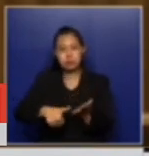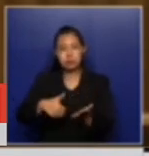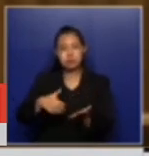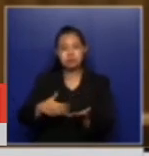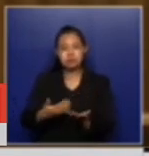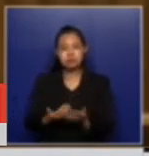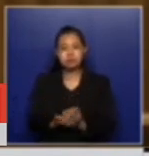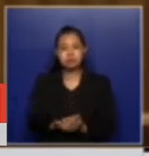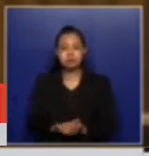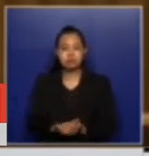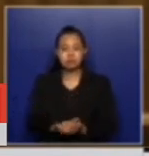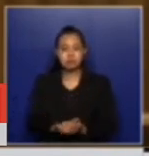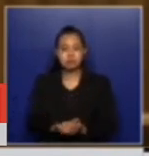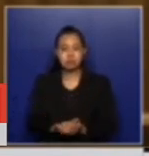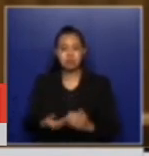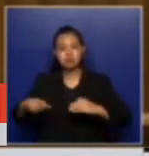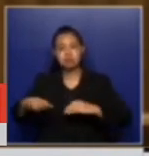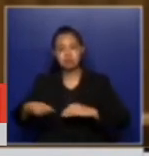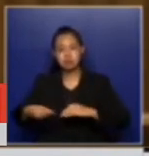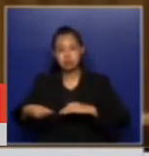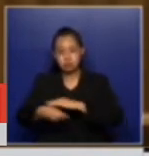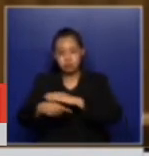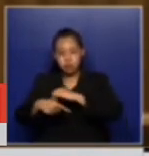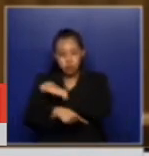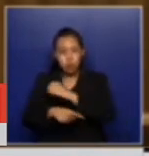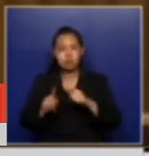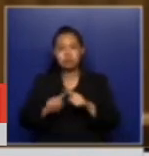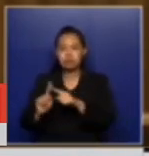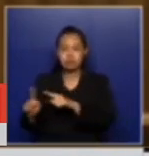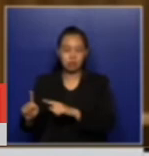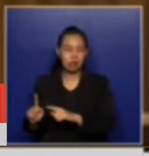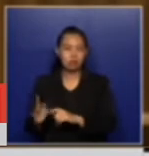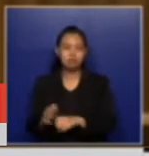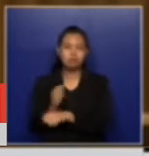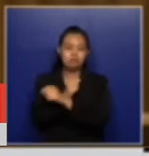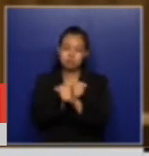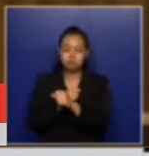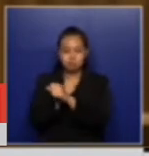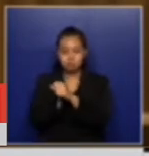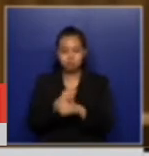สียงลงหน้าอย่างนั้นเป็นต้นนะก็ผมขอย้ำว่า